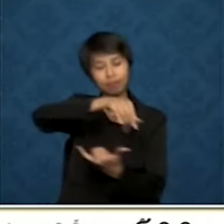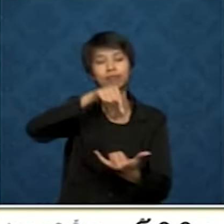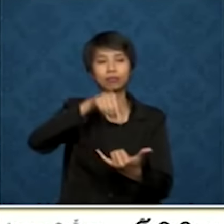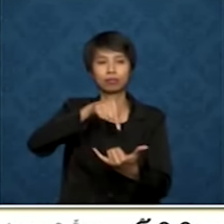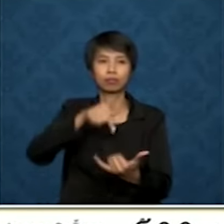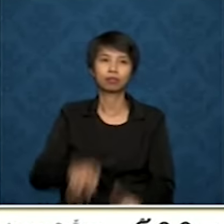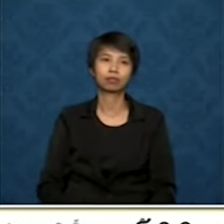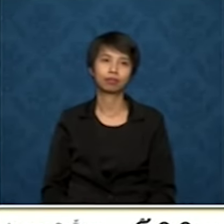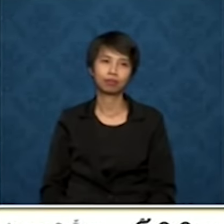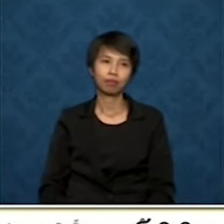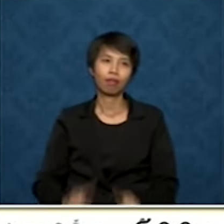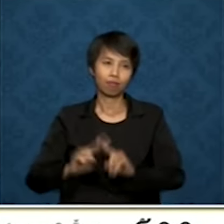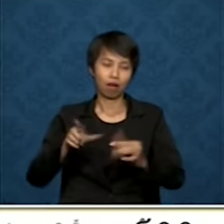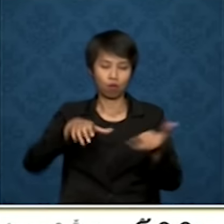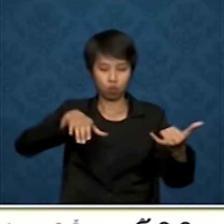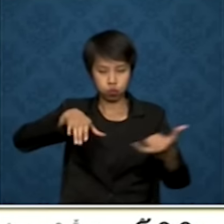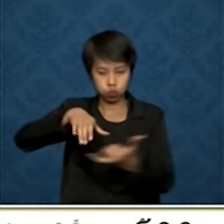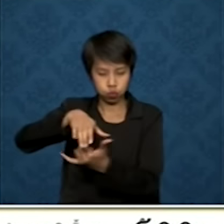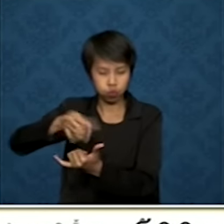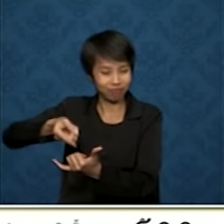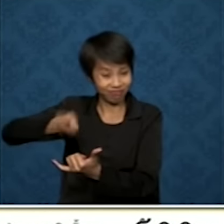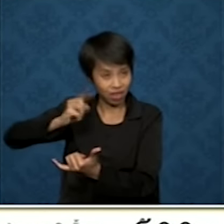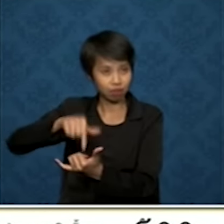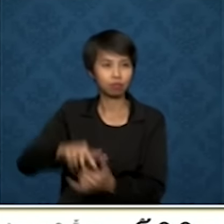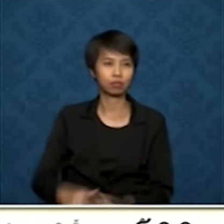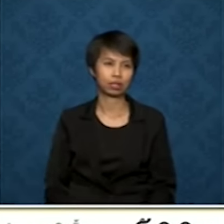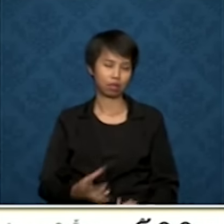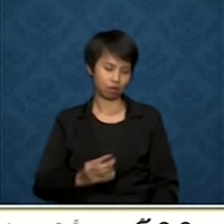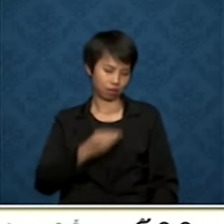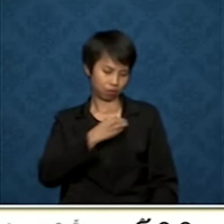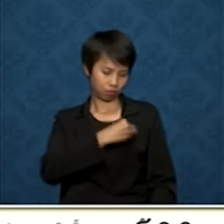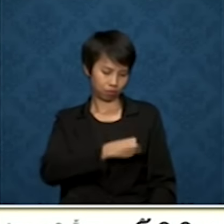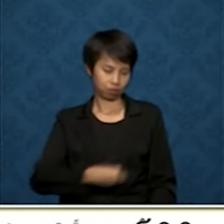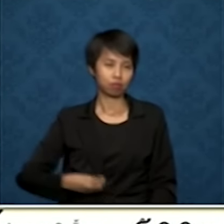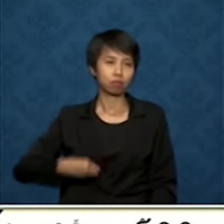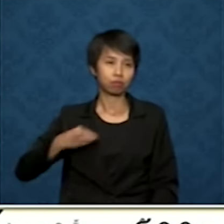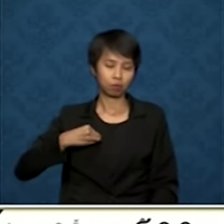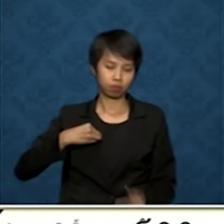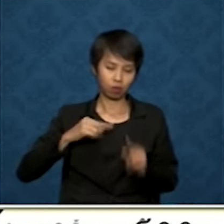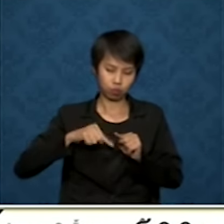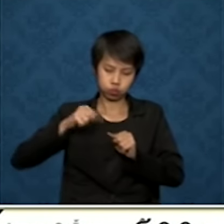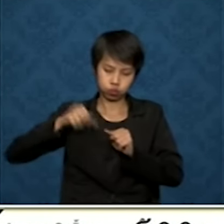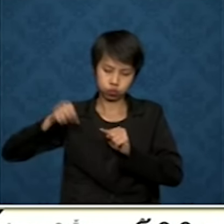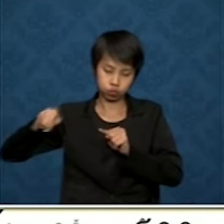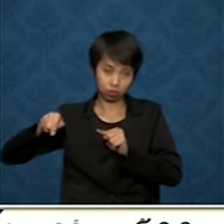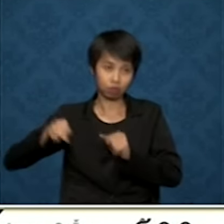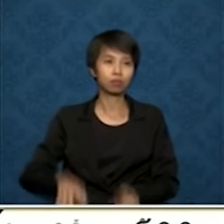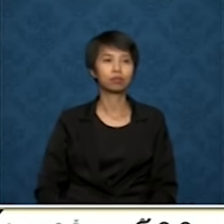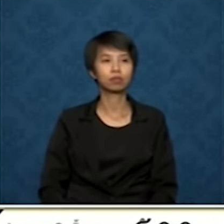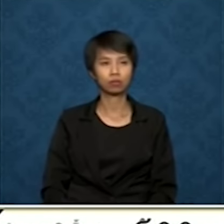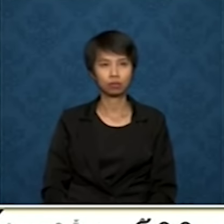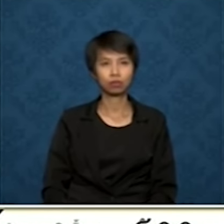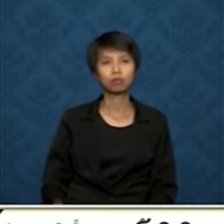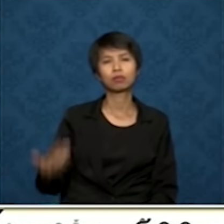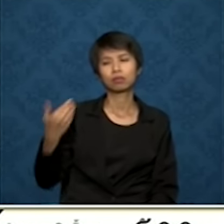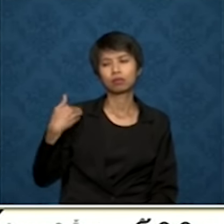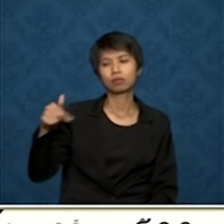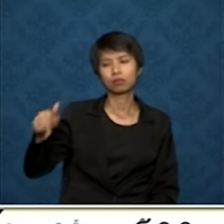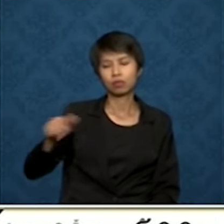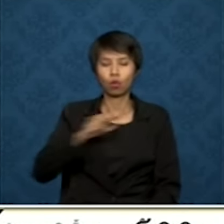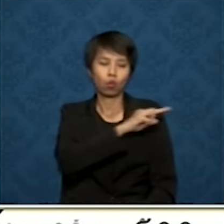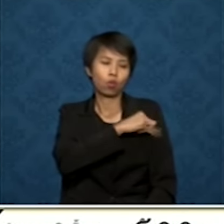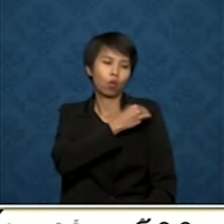เดียวไม่เหมือนMRI MRIเข้านานคลื่นไฟฟ้าหัวใจไอ้ที่มันจุ๊บๆดูดๆตรงหน้าอกเรารปชยังมีเลยท่านประธานโรง